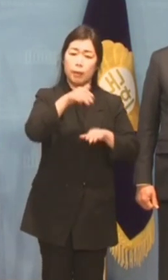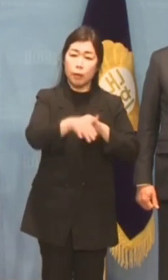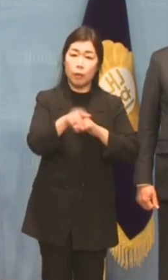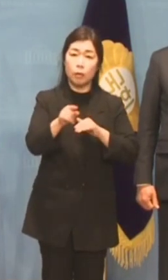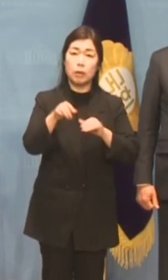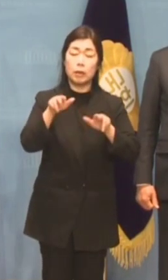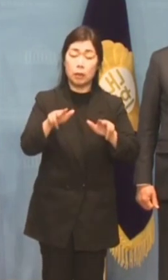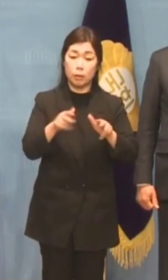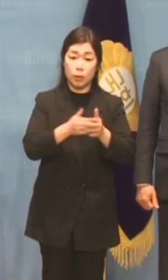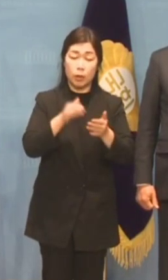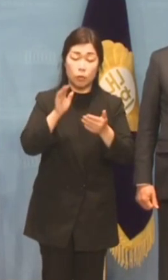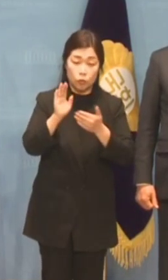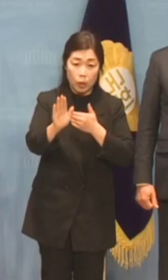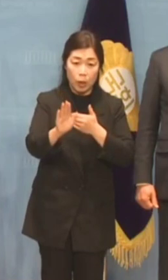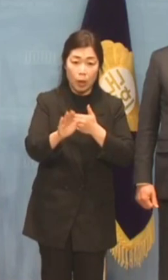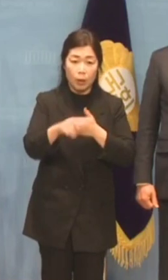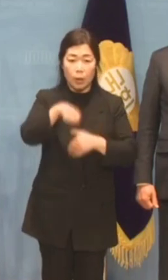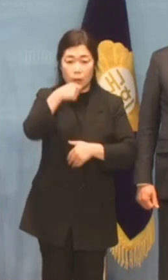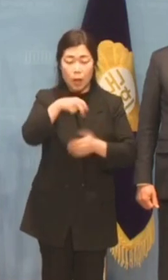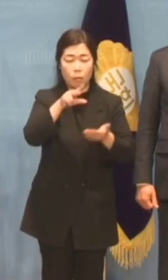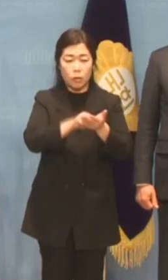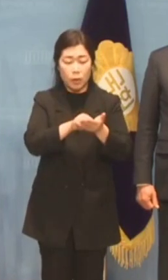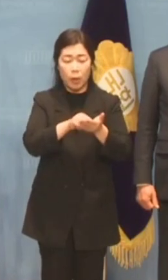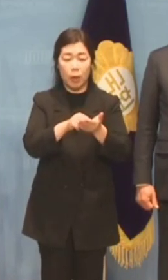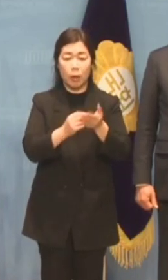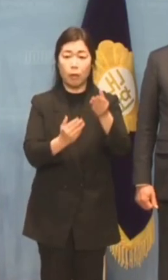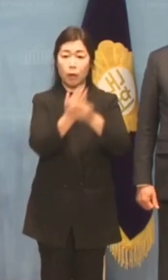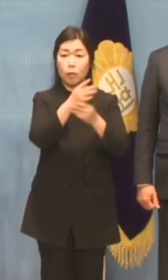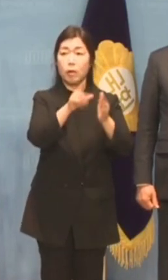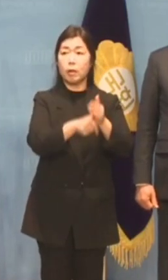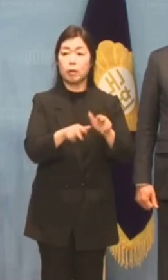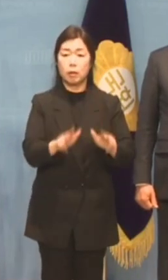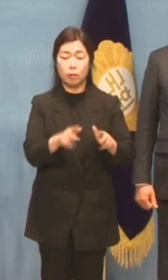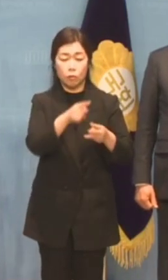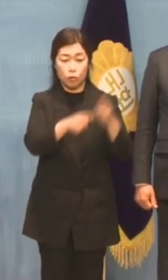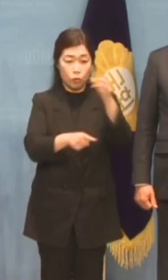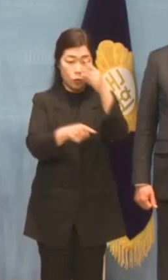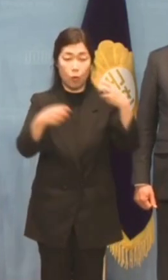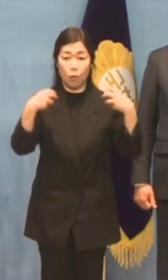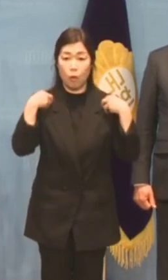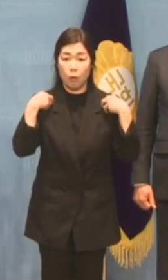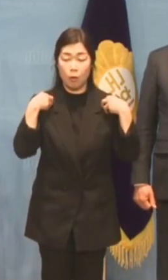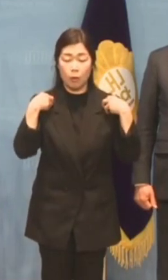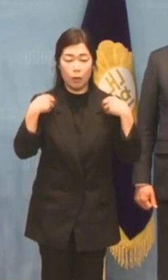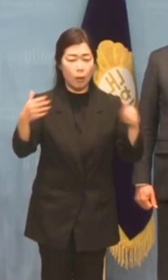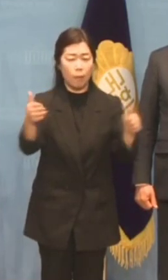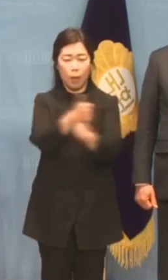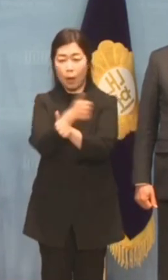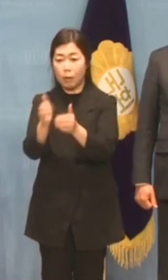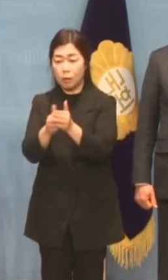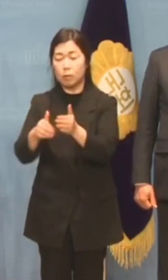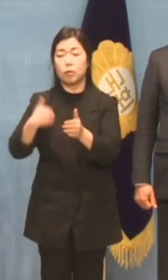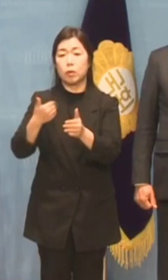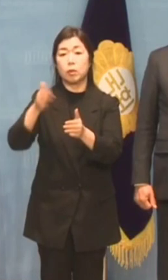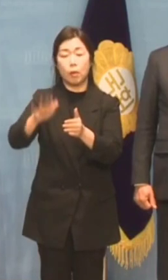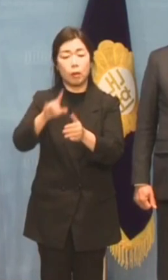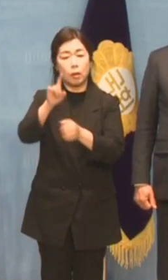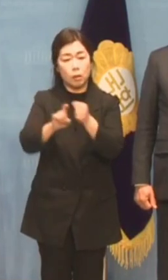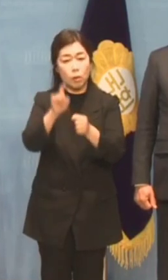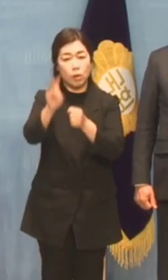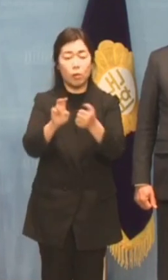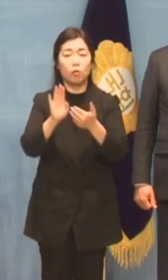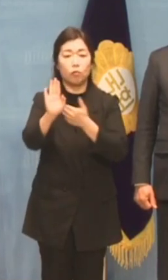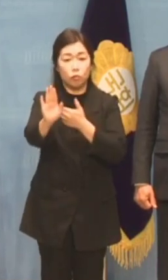이후에 식량이 위기에 당했을 때 지금 윤석열 정권은 없겠지만 10년, 20년